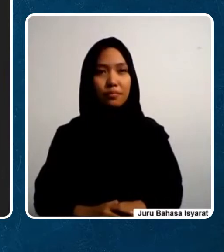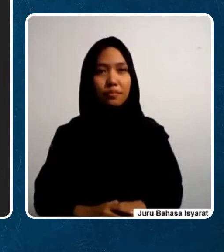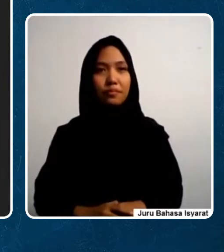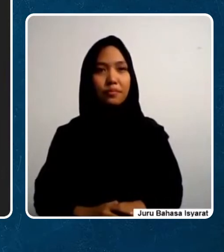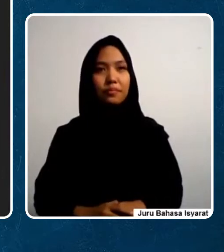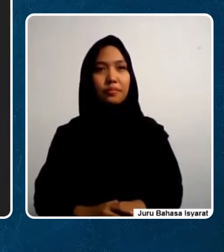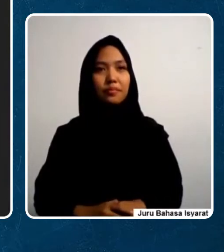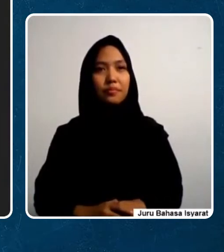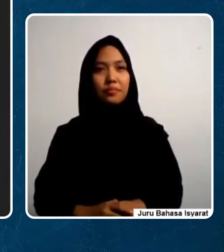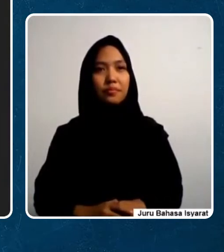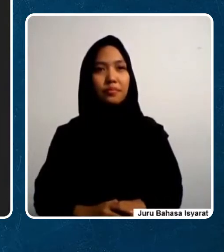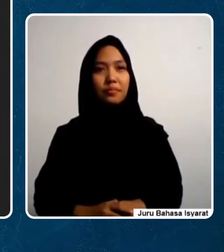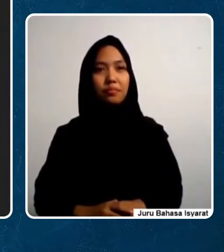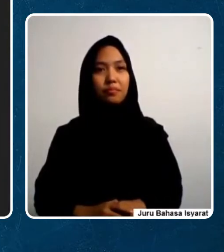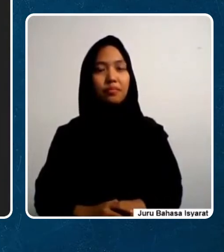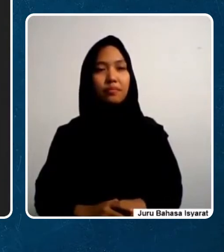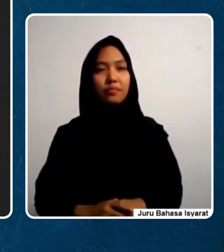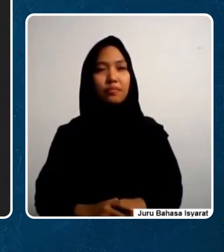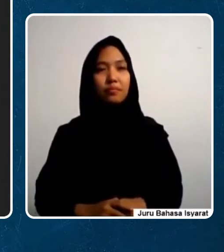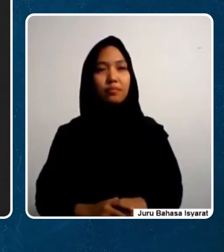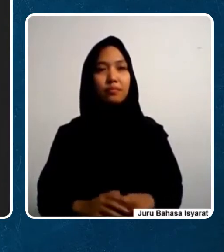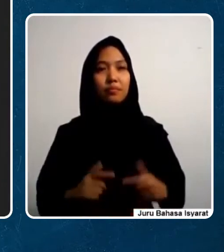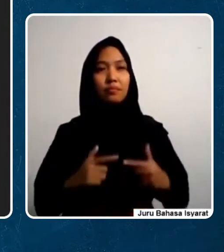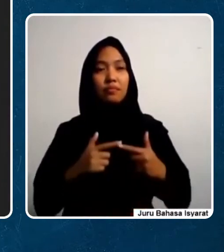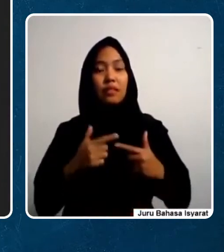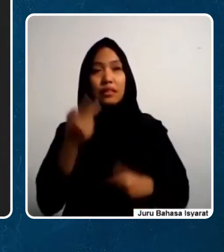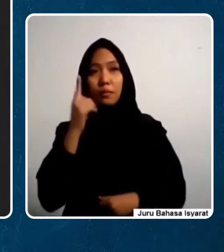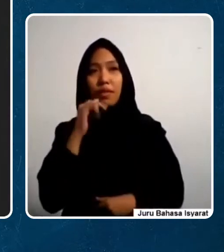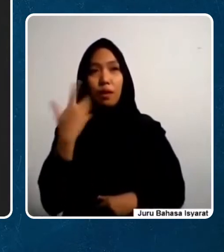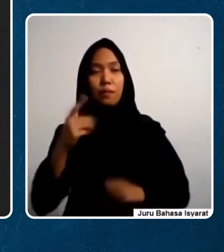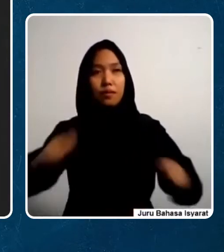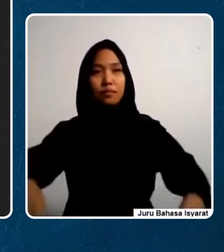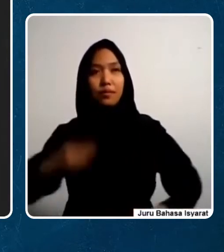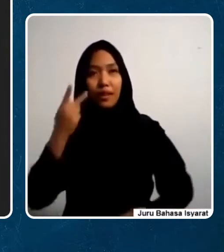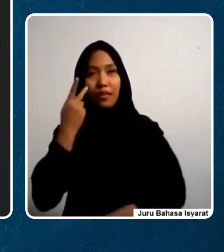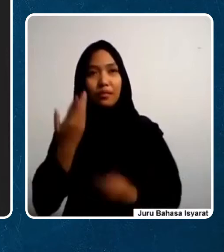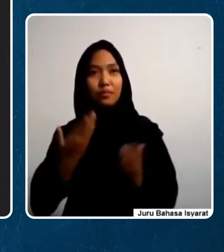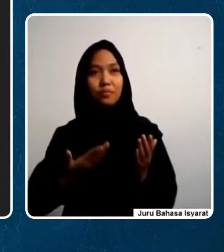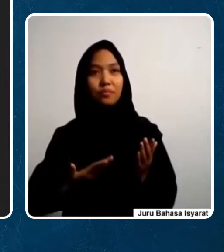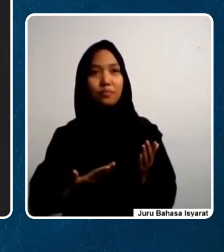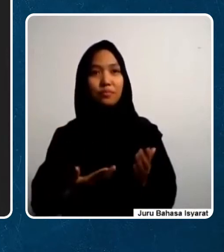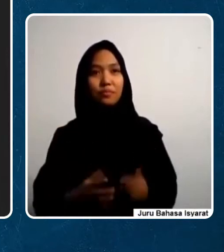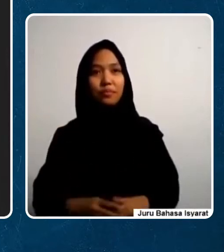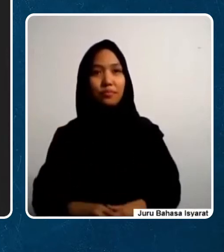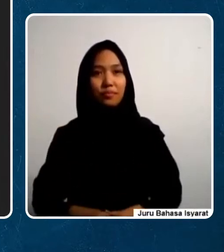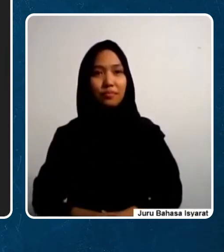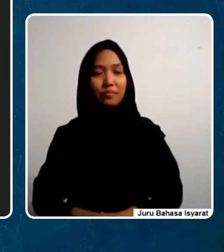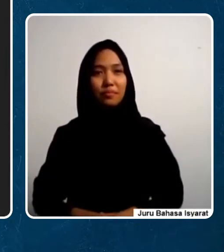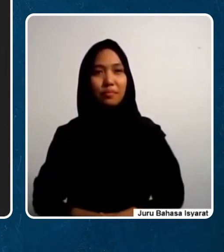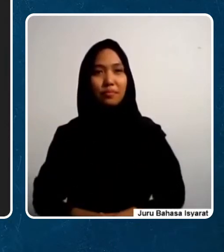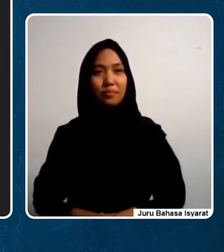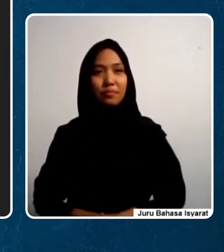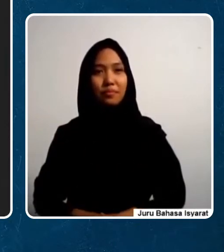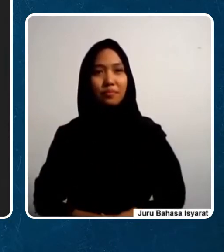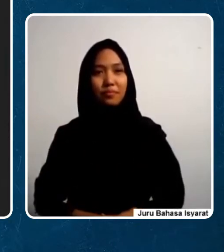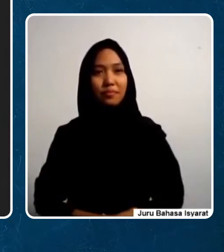panjang. Ini kayak ini ada di rumah. Nah, kayak ini. Kursi rodanya seperti ini.